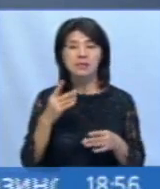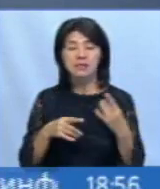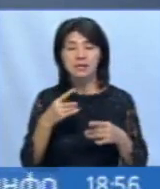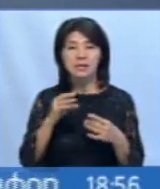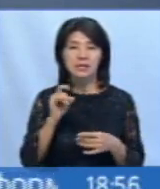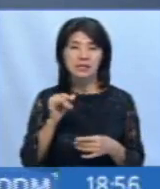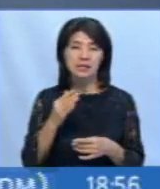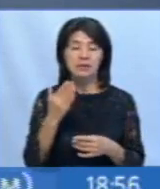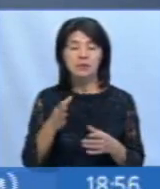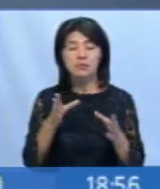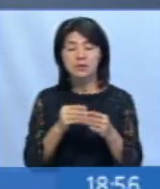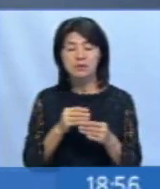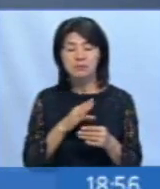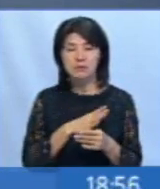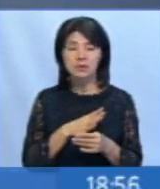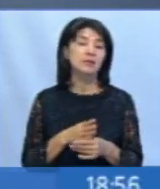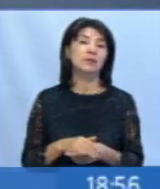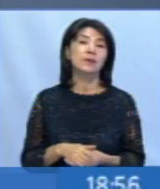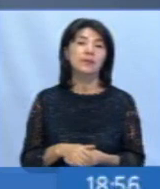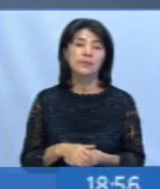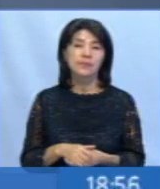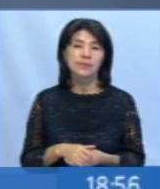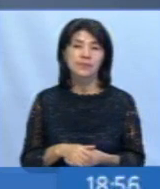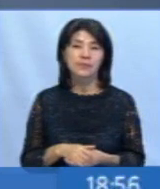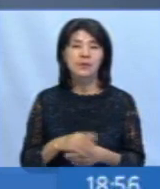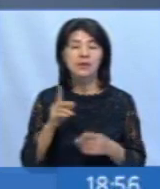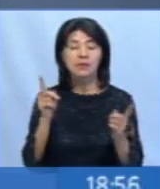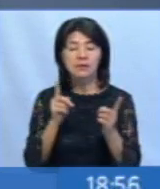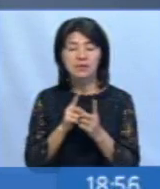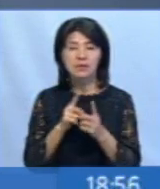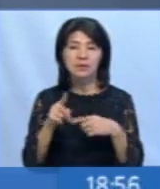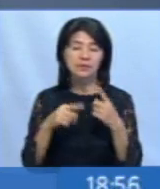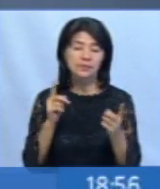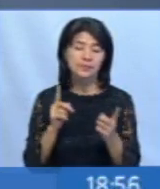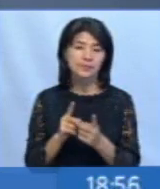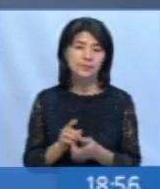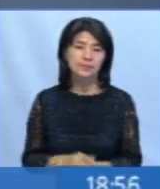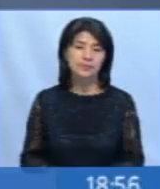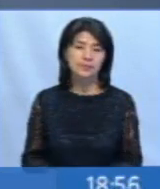С вами была Вероника Вишневская, сурдоперевод Айнур Исиной. До встречи в следующем эфире.